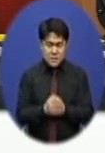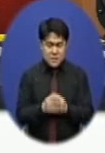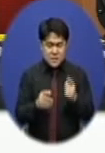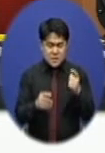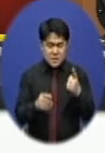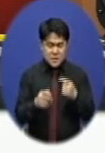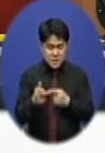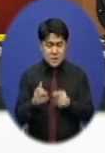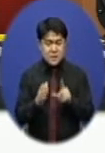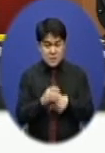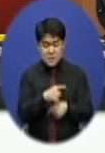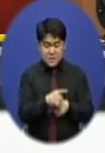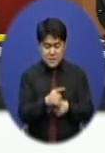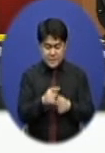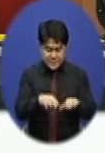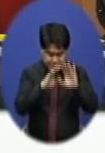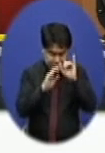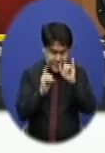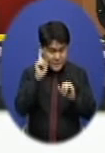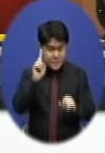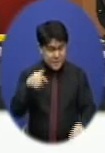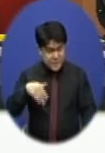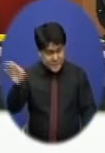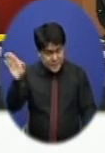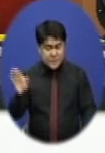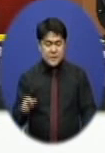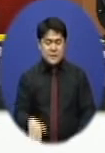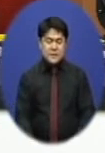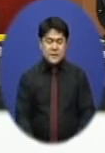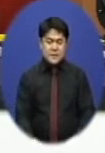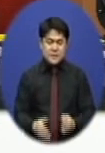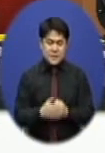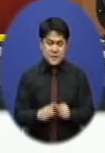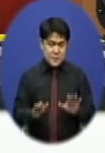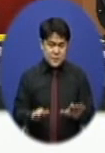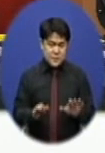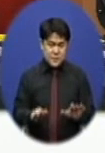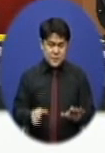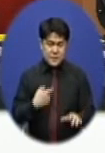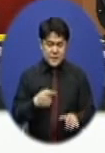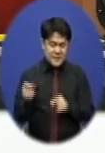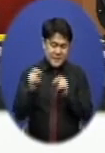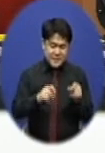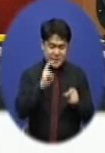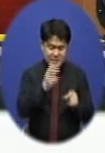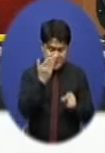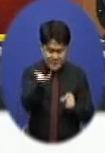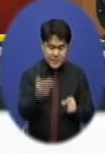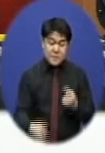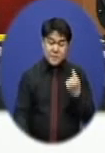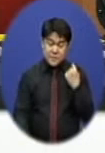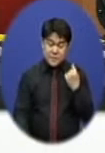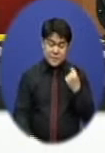때문에 본날 못하고 예. 개인사적으로 어디 가기 때문에 본날 못하고 오늘 이제 땡겨서 하는데요. 네.